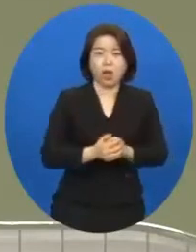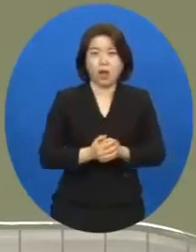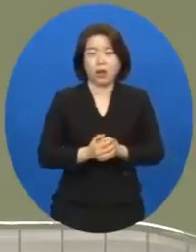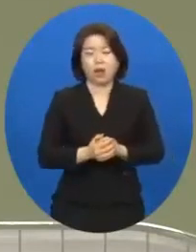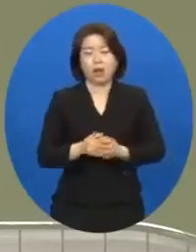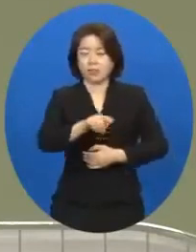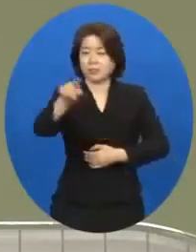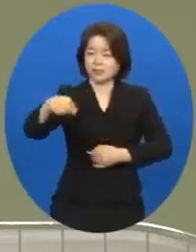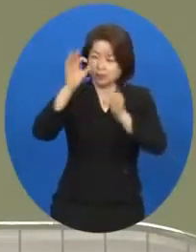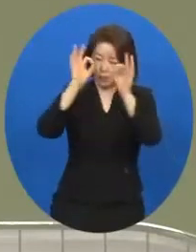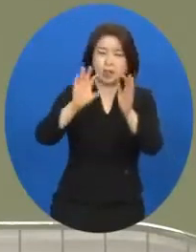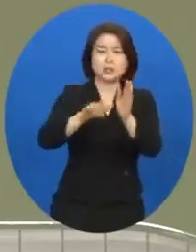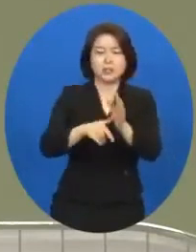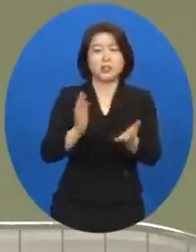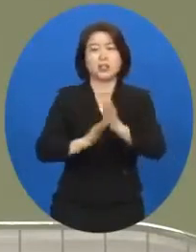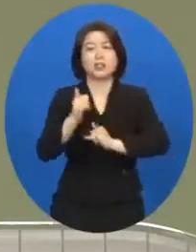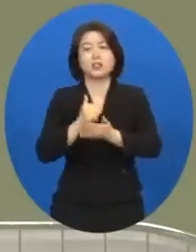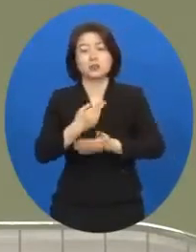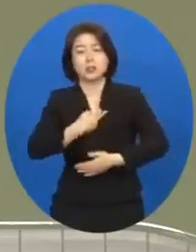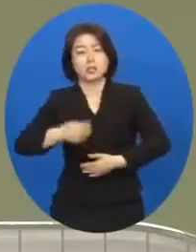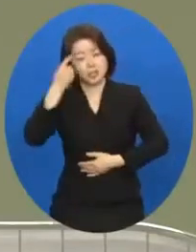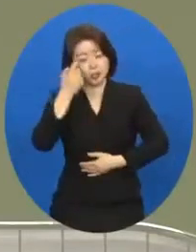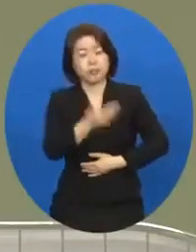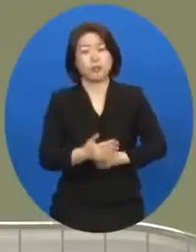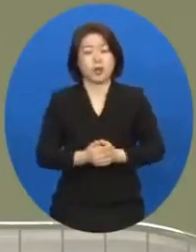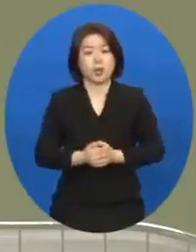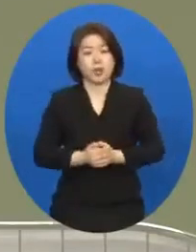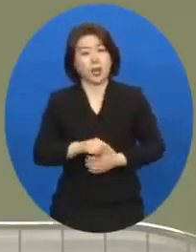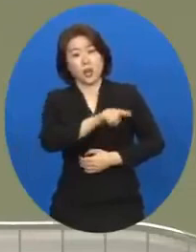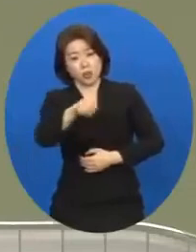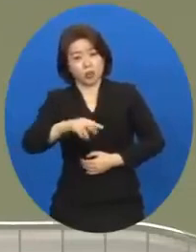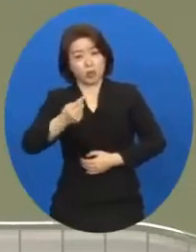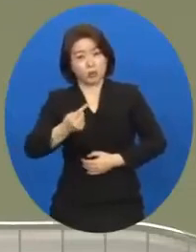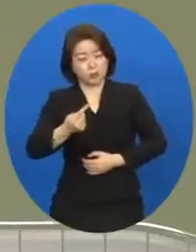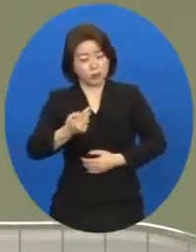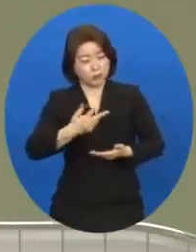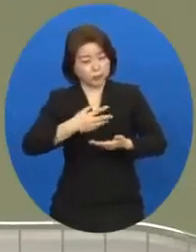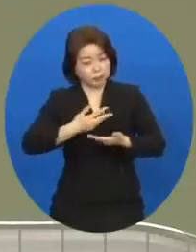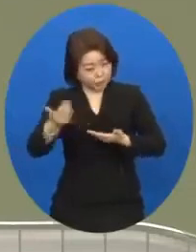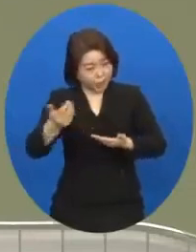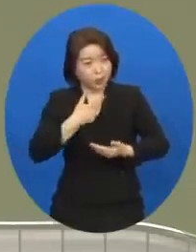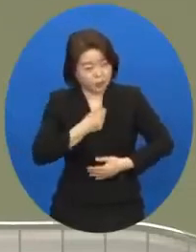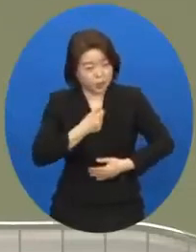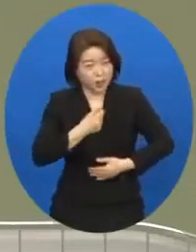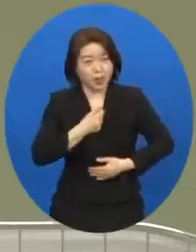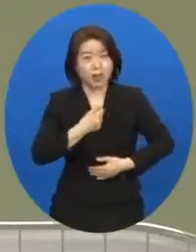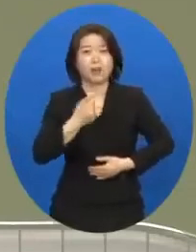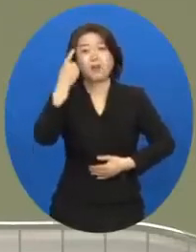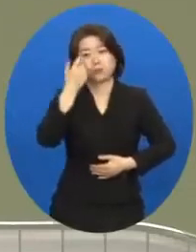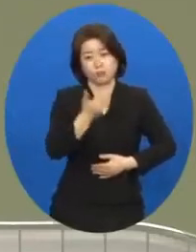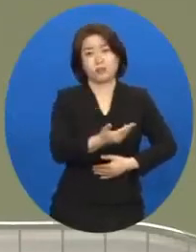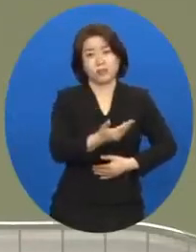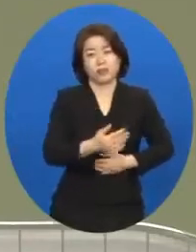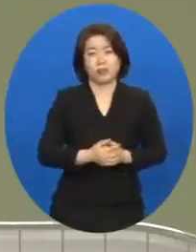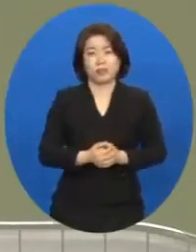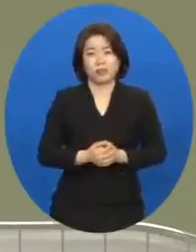제자들에게 이렇게 물으셨어요. 너희까지도 떠나가려 하느냐? 어떻게 보면